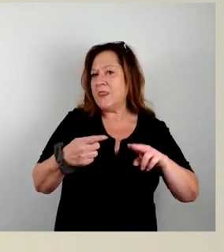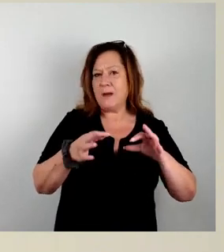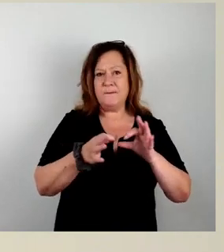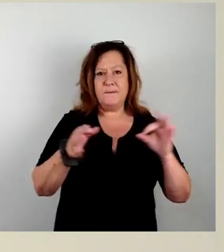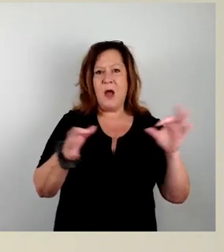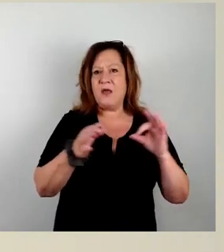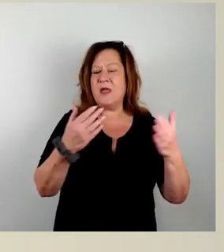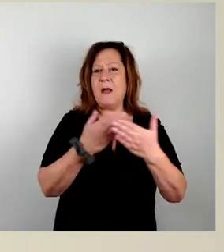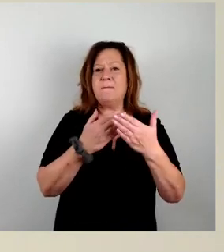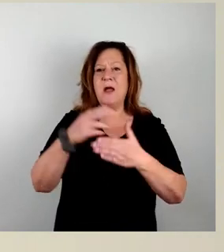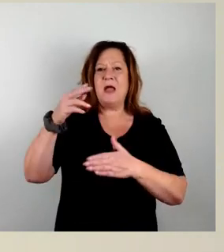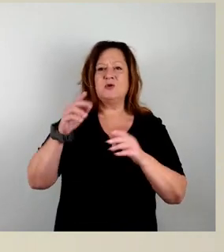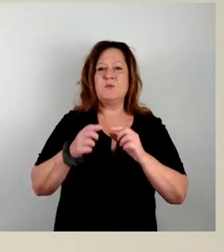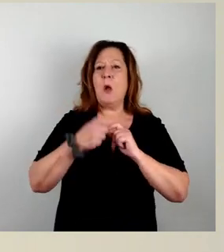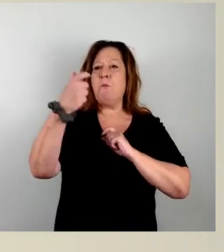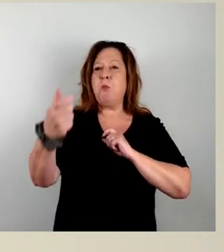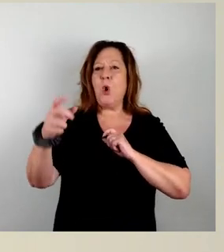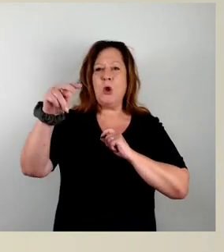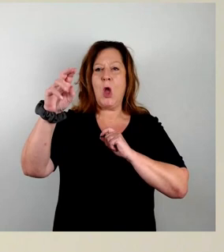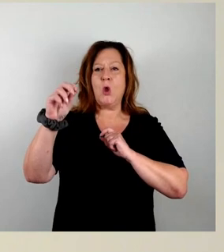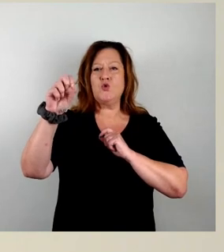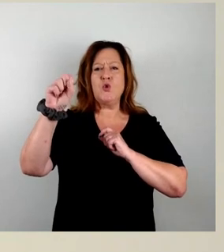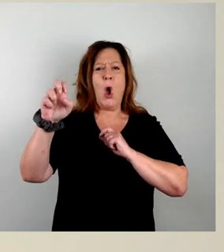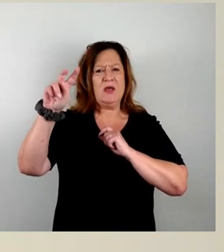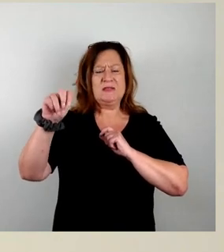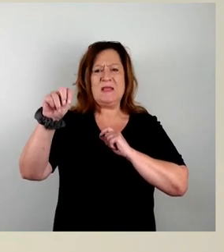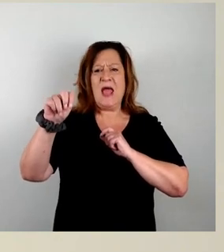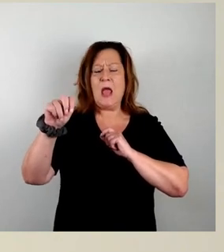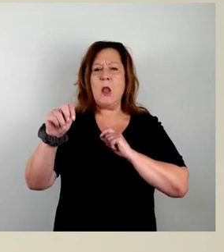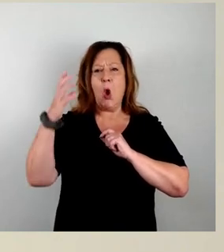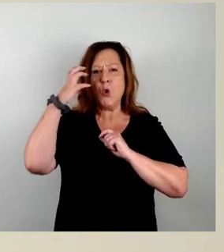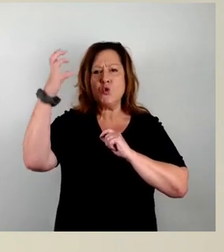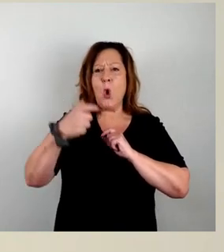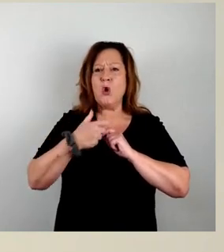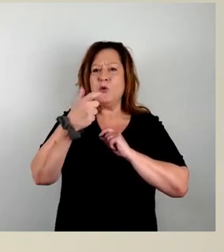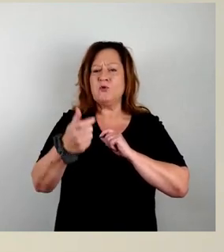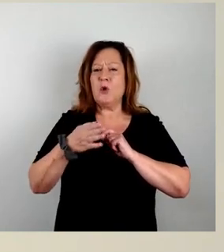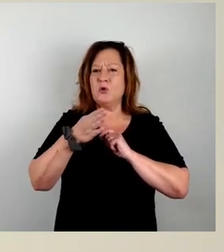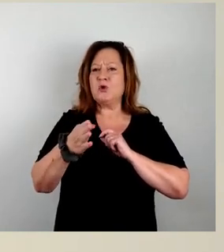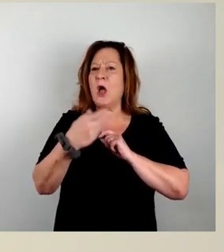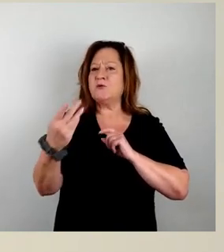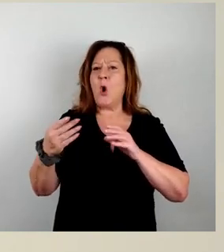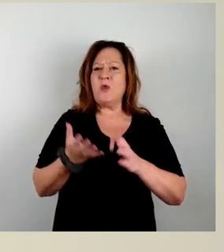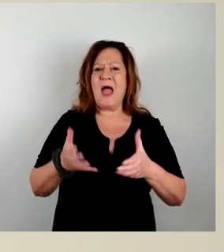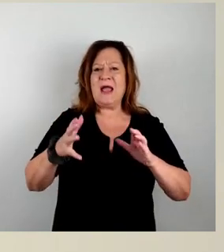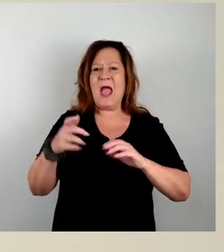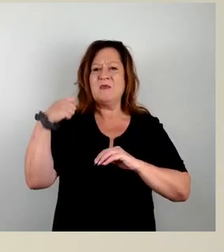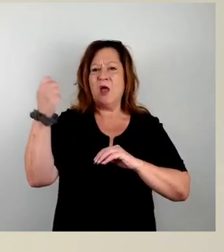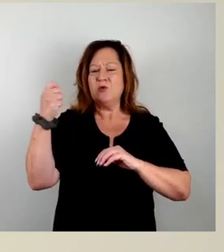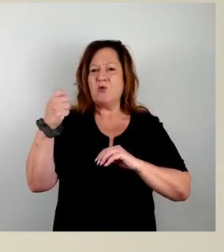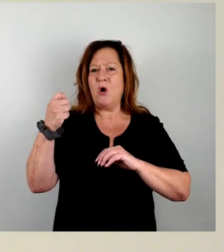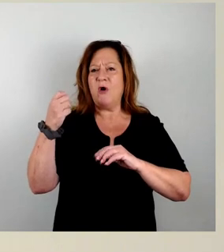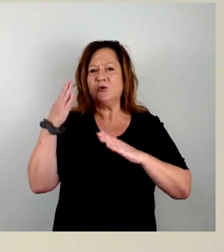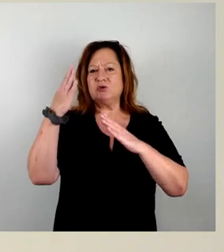Brücke, die Königsbrücker Straße oder die Kesselsdorfer Straße. Deshalb kann ich Ihnen heute, so leid mir es tut, auch keinen